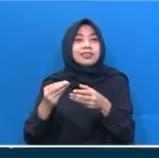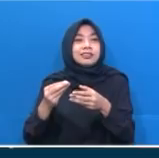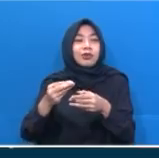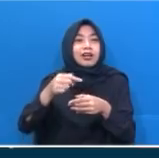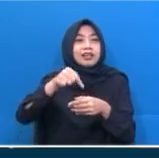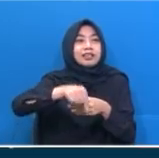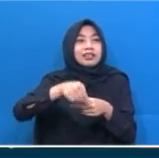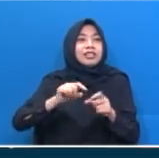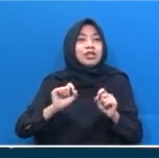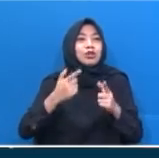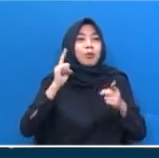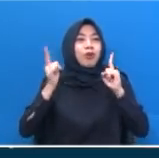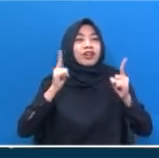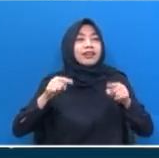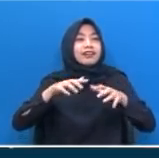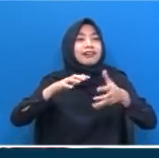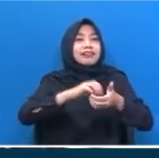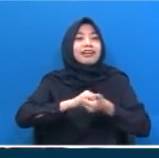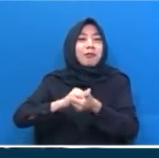yang kondusif